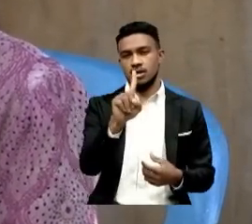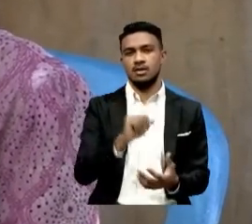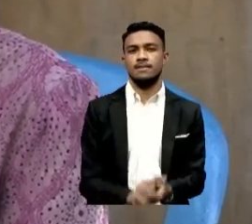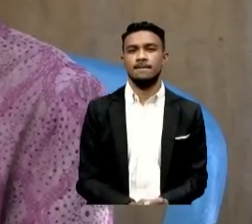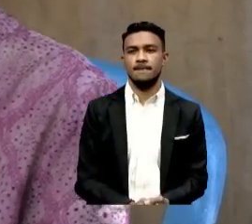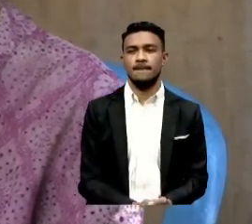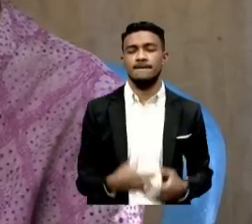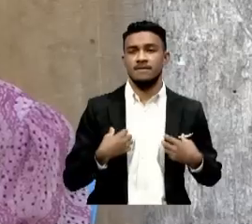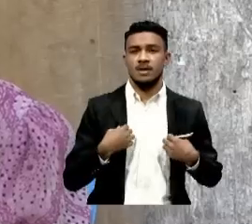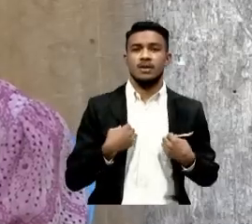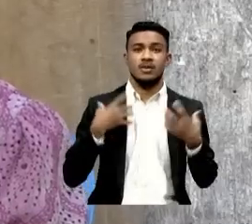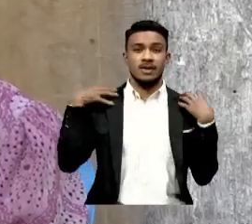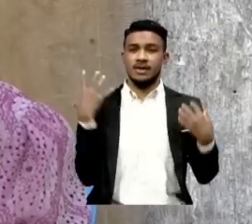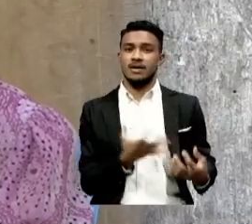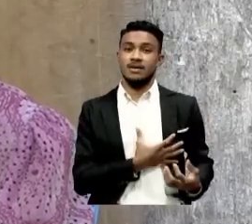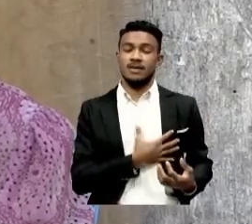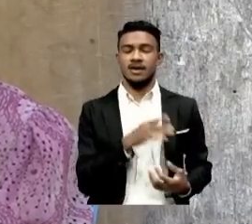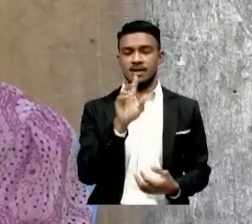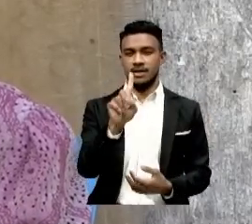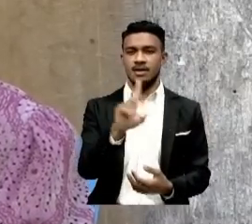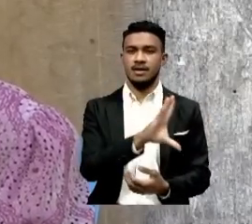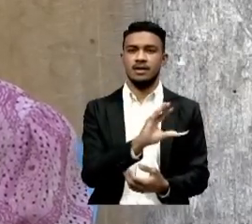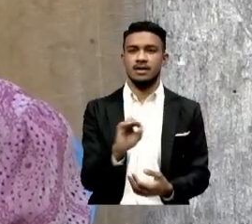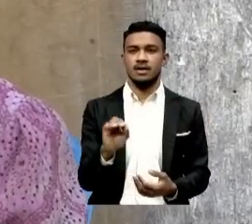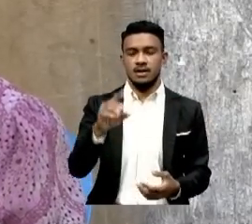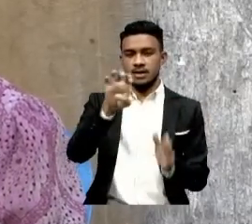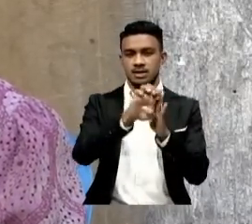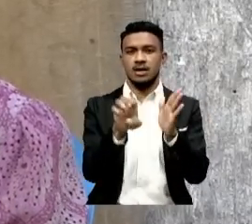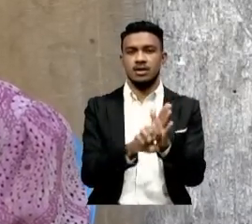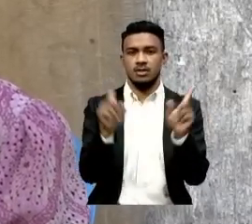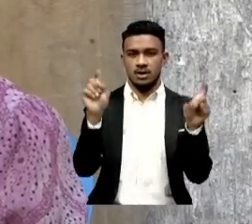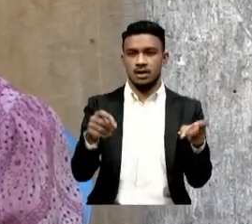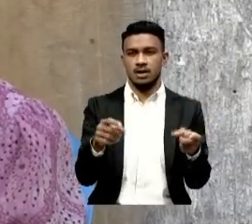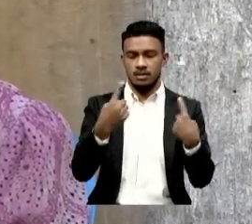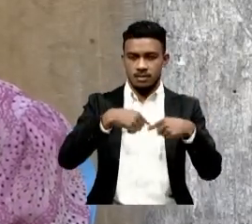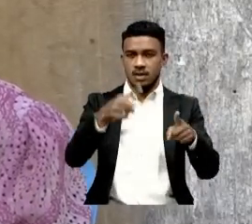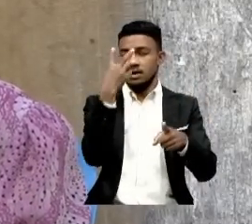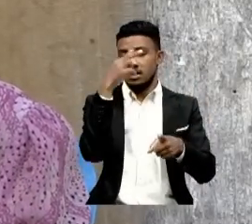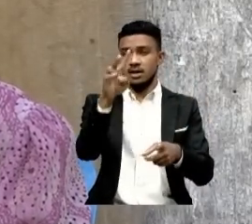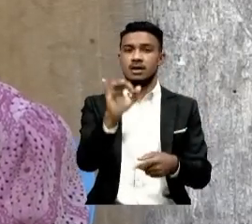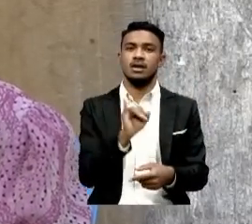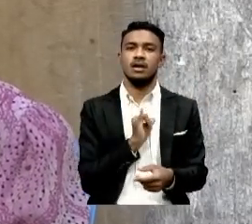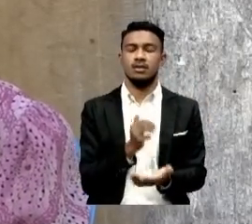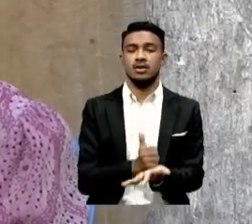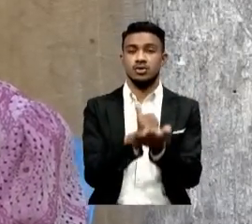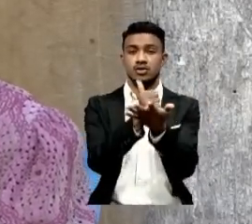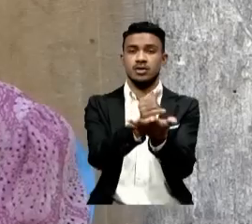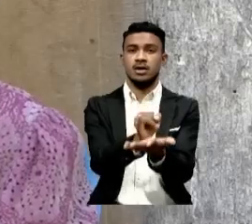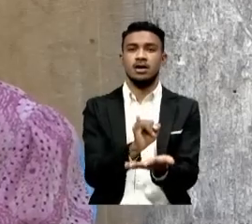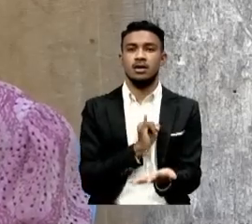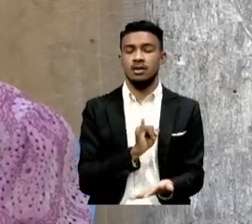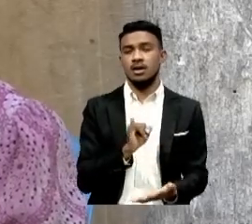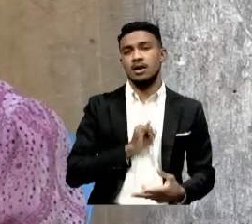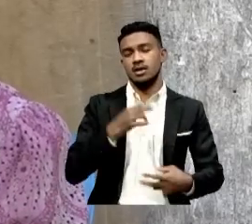paru ida ok baida ah i staru tenke mai harai hau asuda hau tamba hau susar